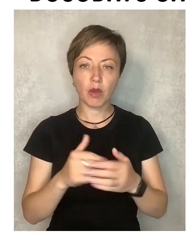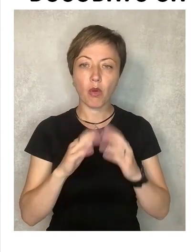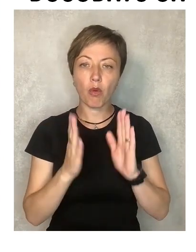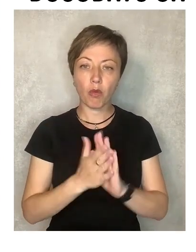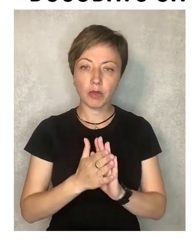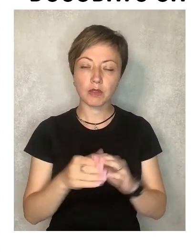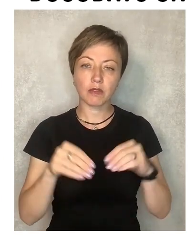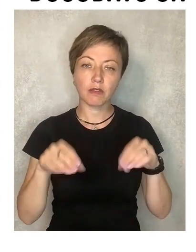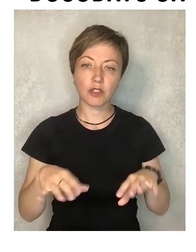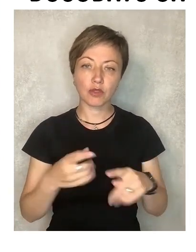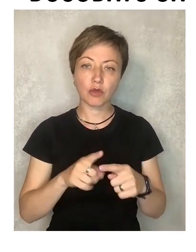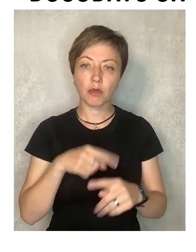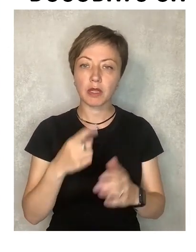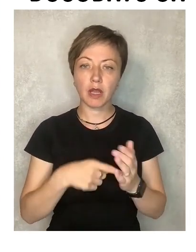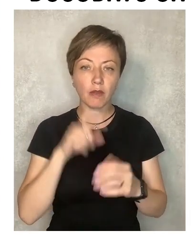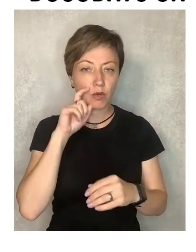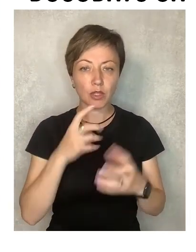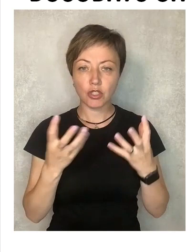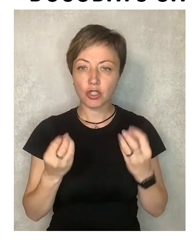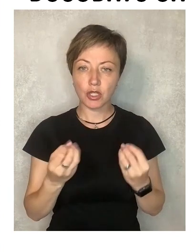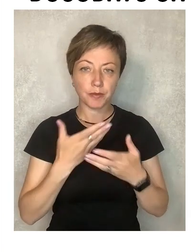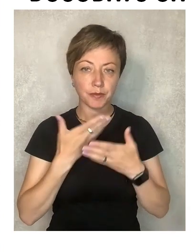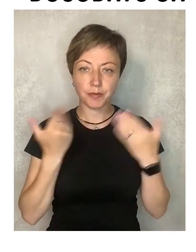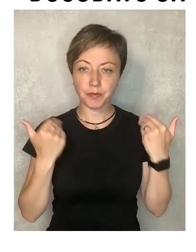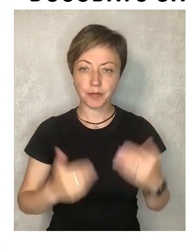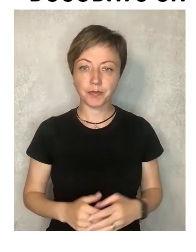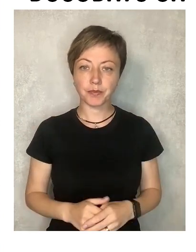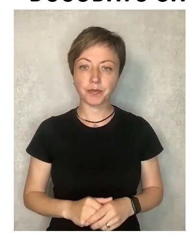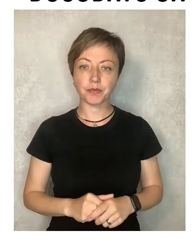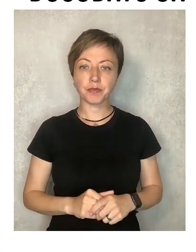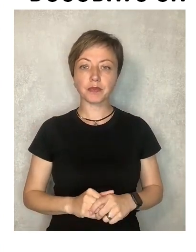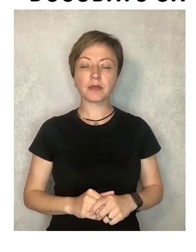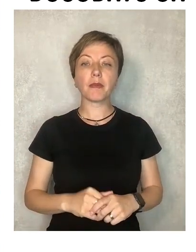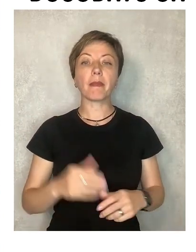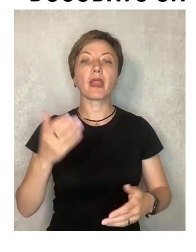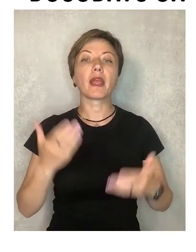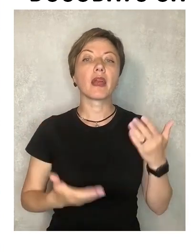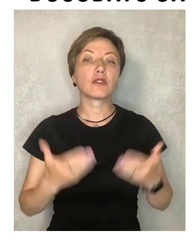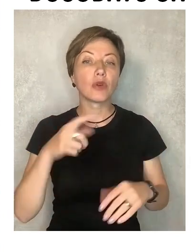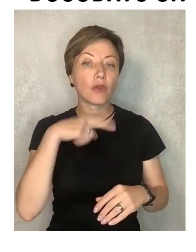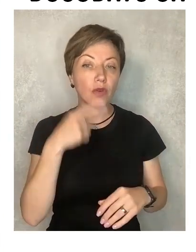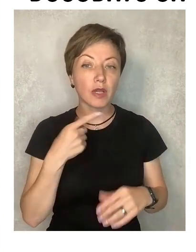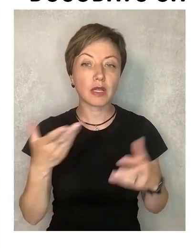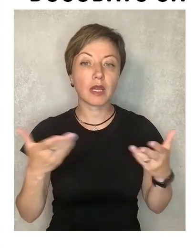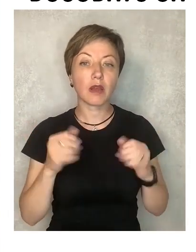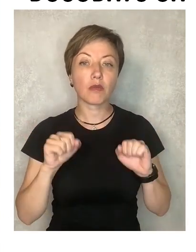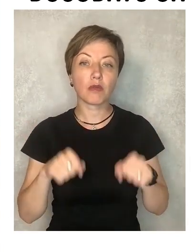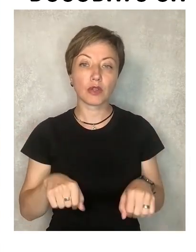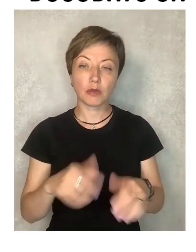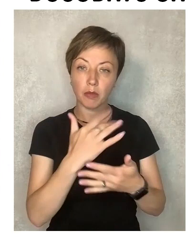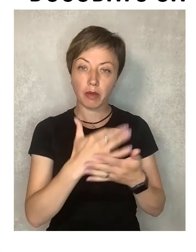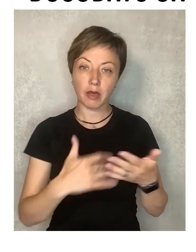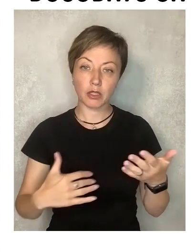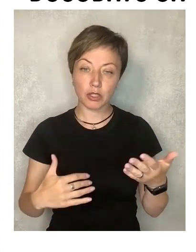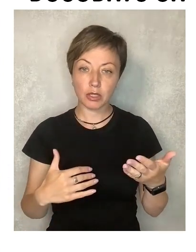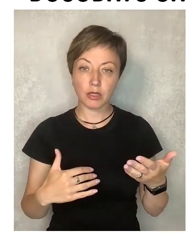цього питання ми в Україні ще не підійшли. Якщо казати про те, які ми можемо перелічити, їх